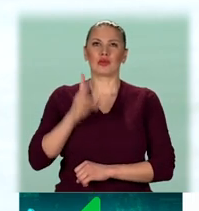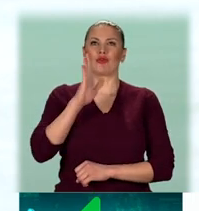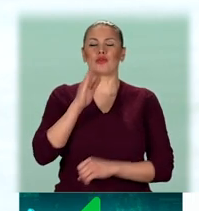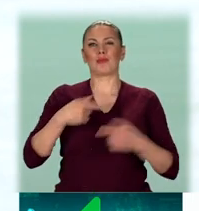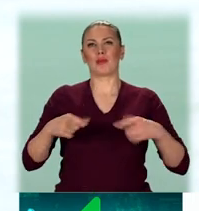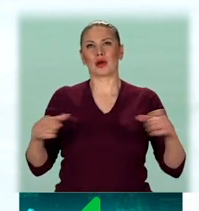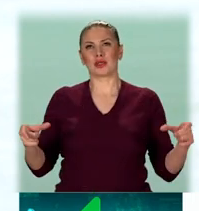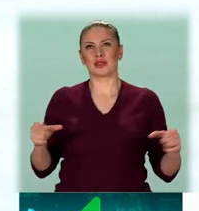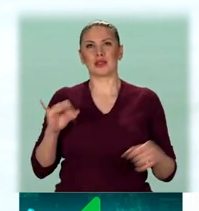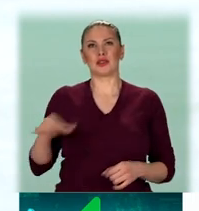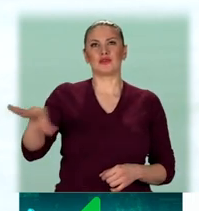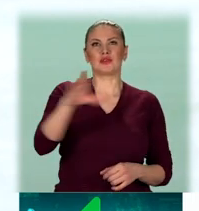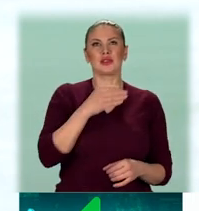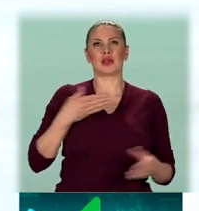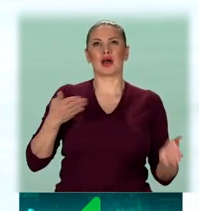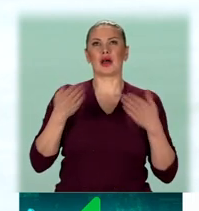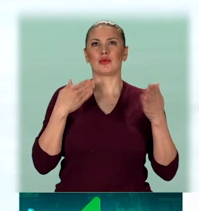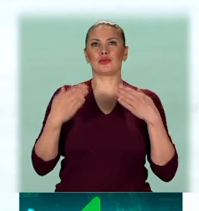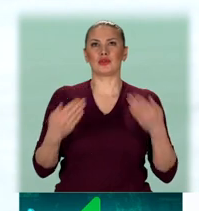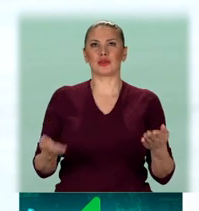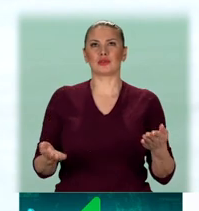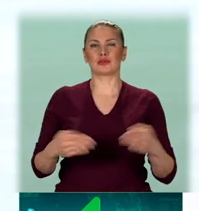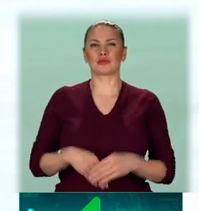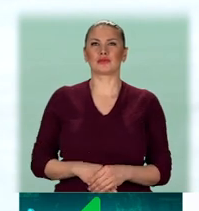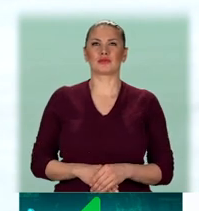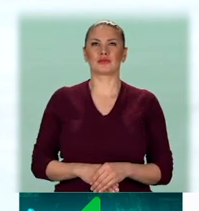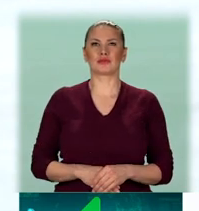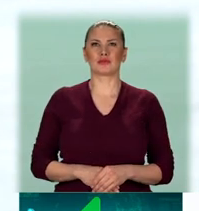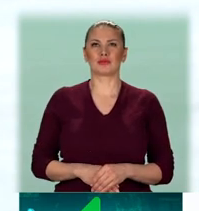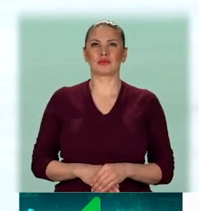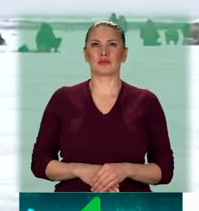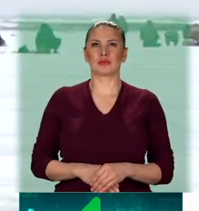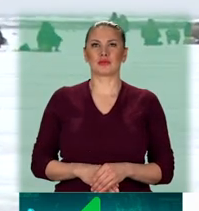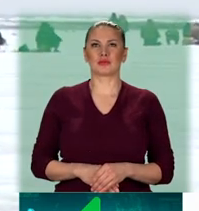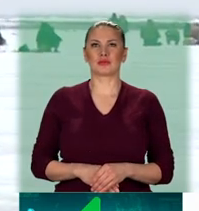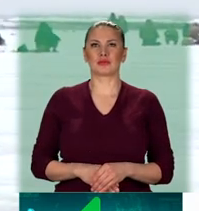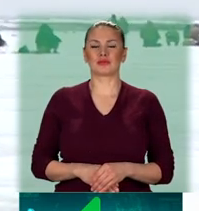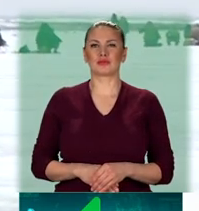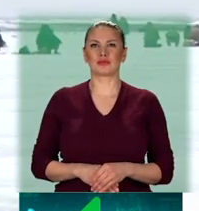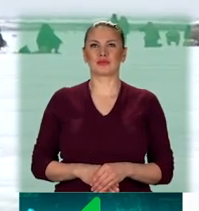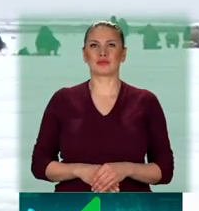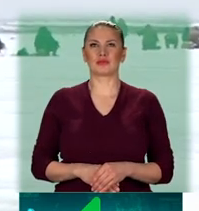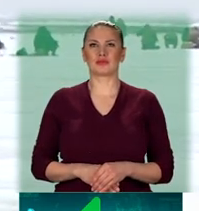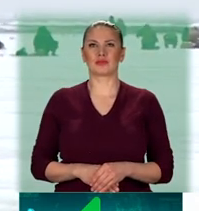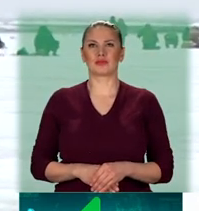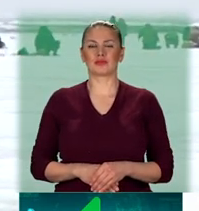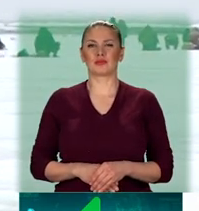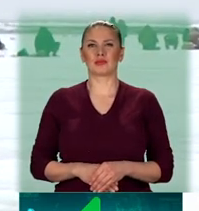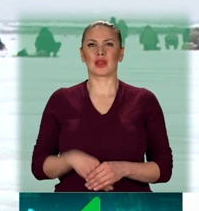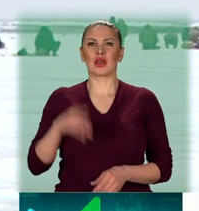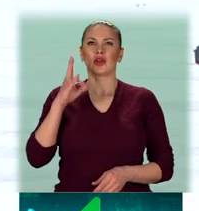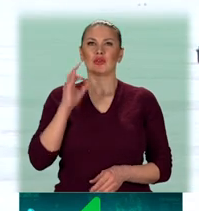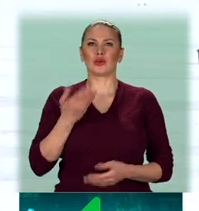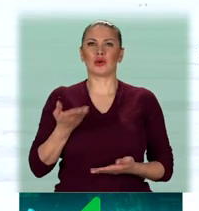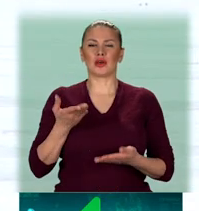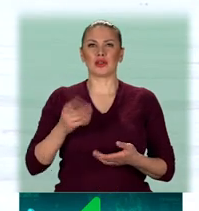все равно будете в магазин тут же выходить. Вы же на работу вышли сегодня. Но если подвергать себе опасности в столь непростое время